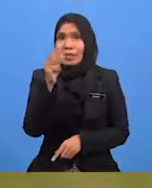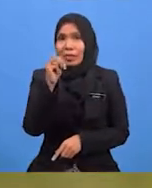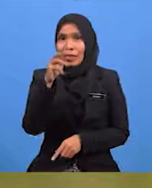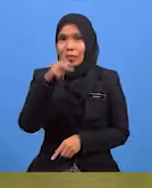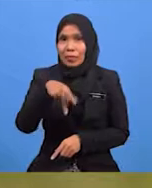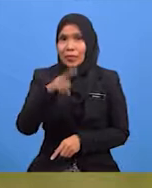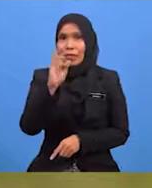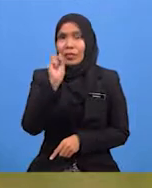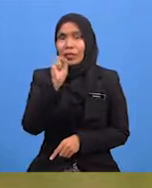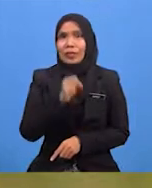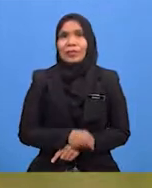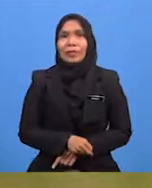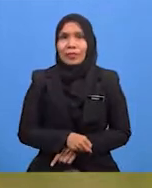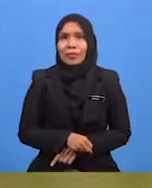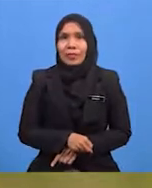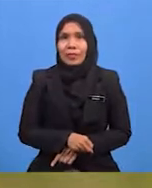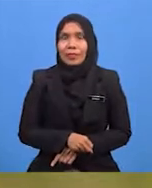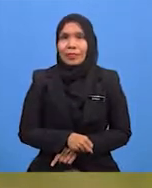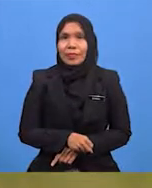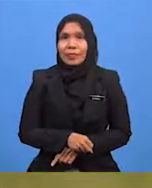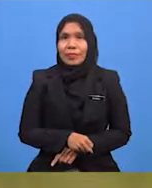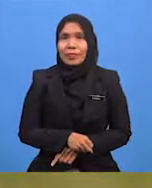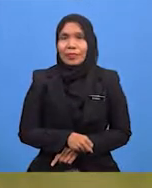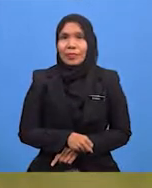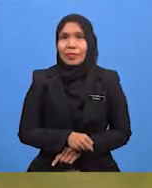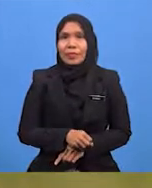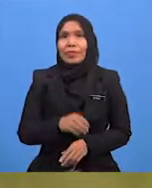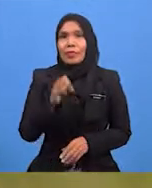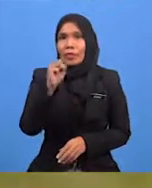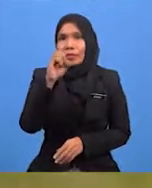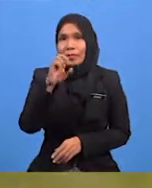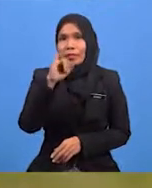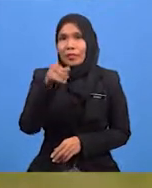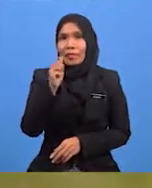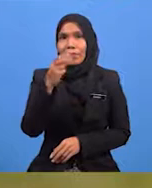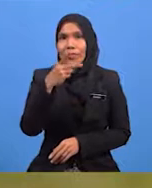antologi tingkatan 5 iaitu antologi Sejadah Rindu.